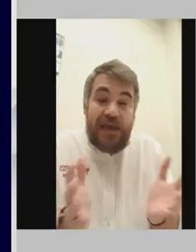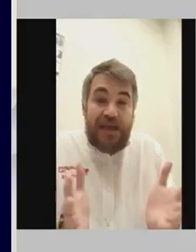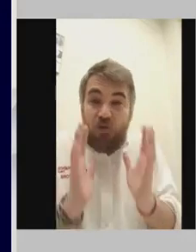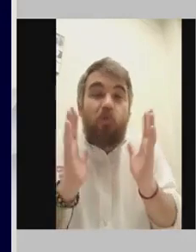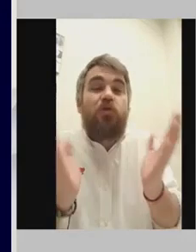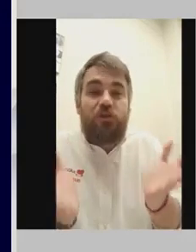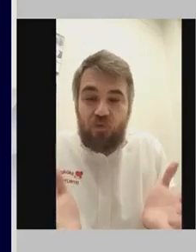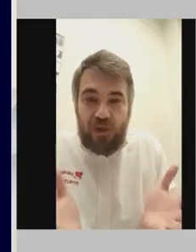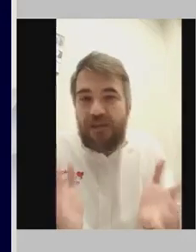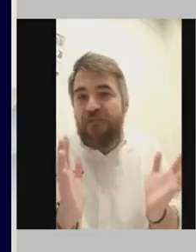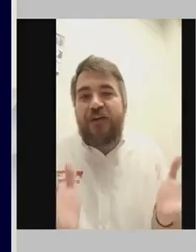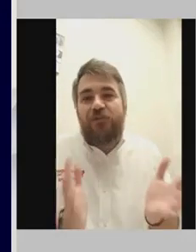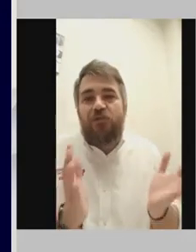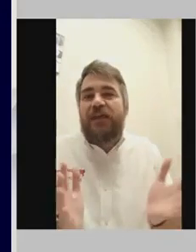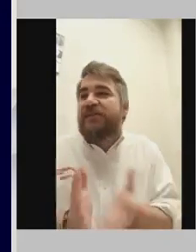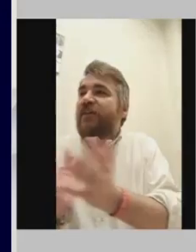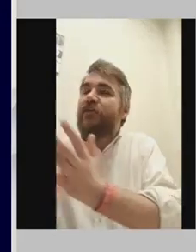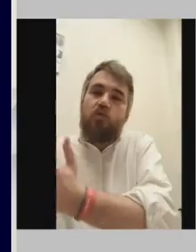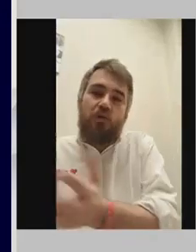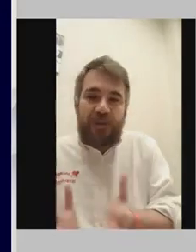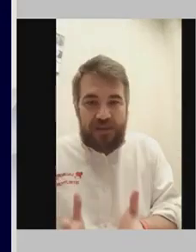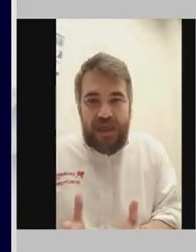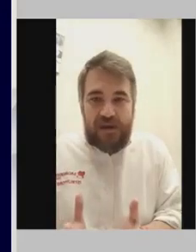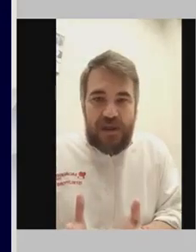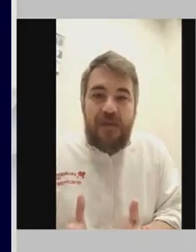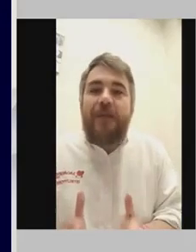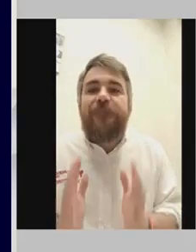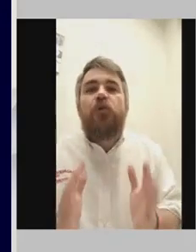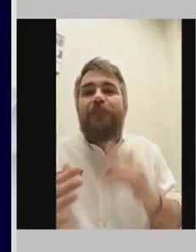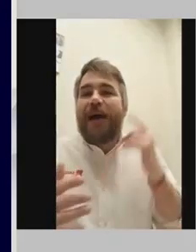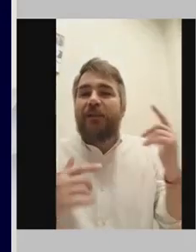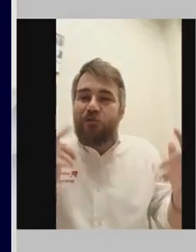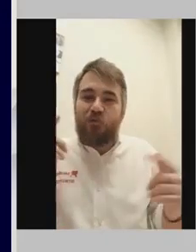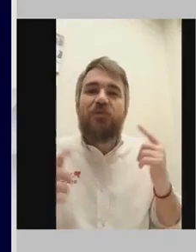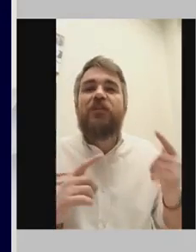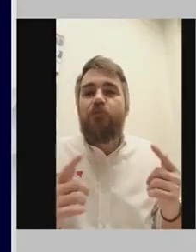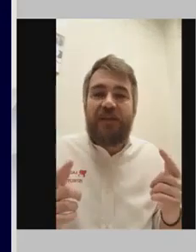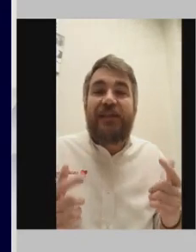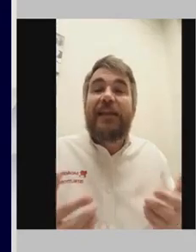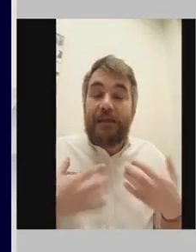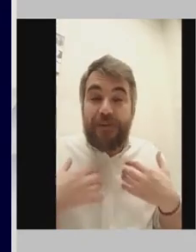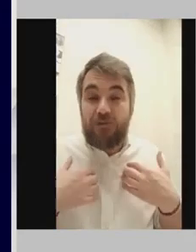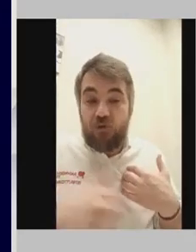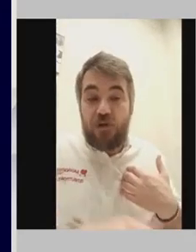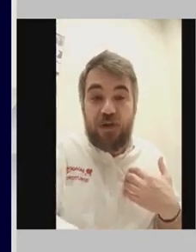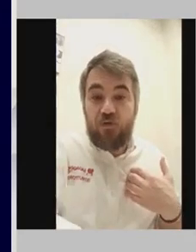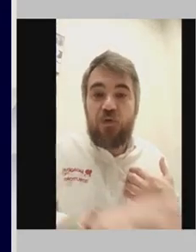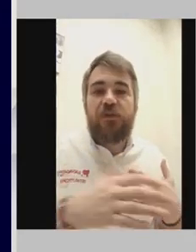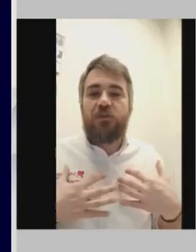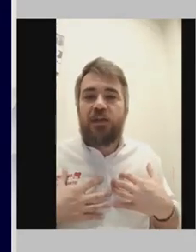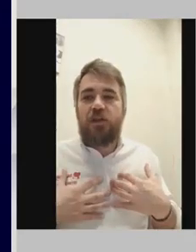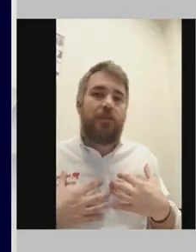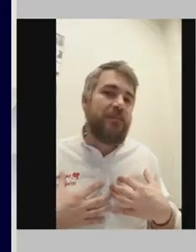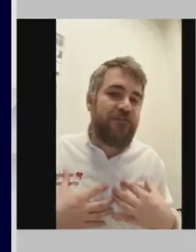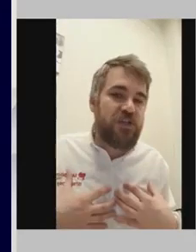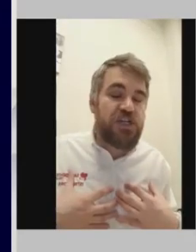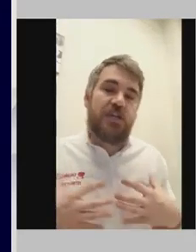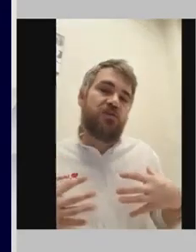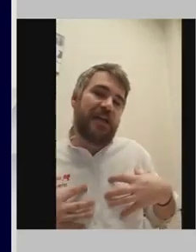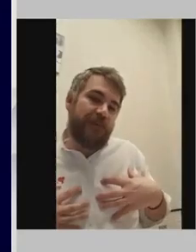bambini la cultura del fatto che se vedo uno per terra non partono tutti i loop mentali che partono a noi adulti: oddio,